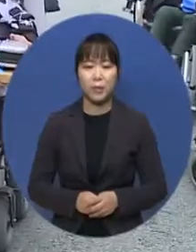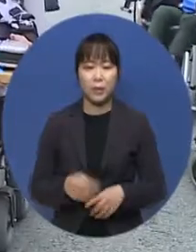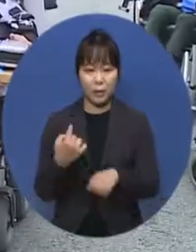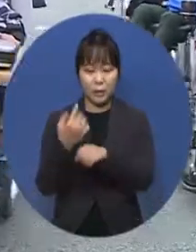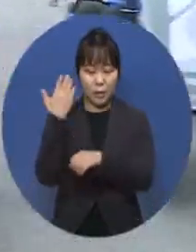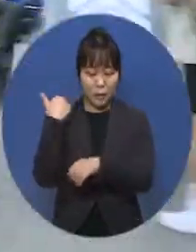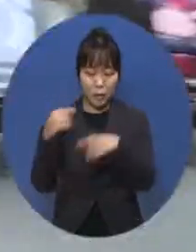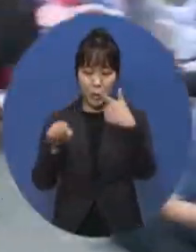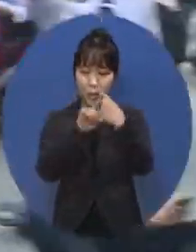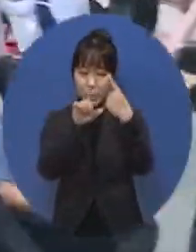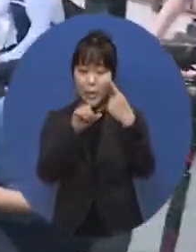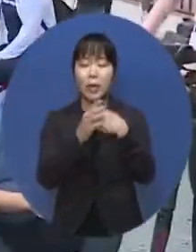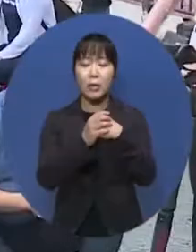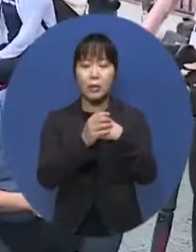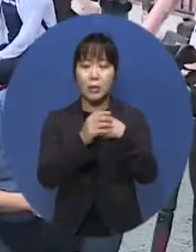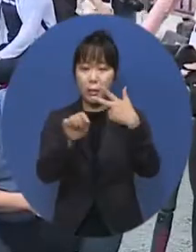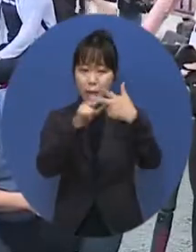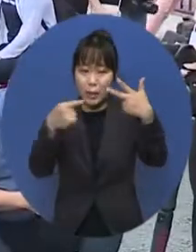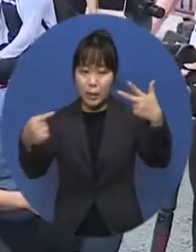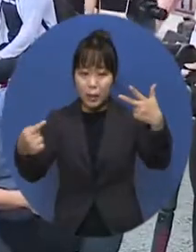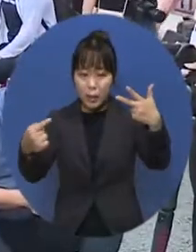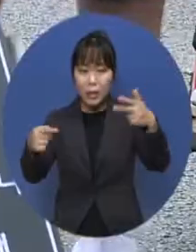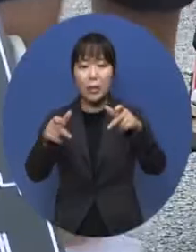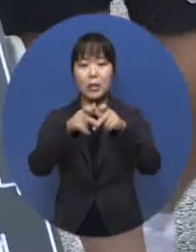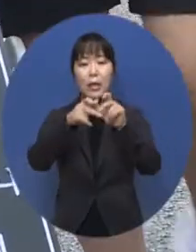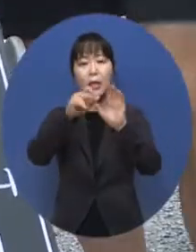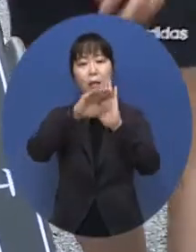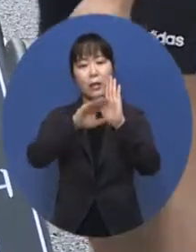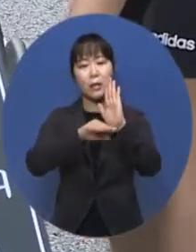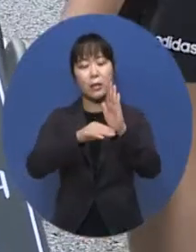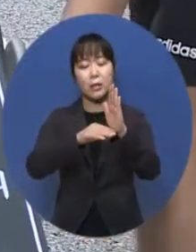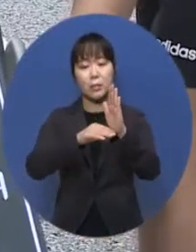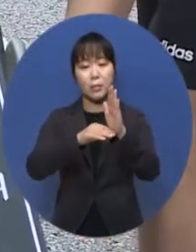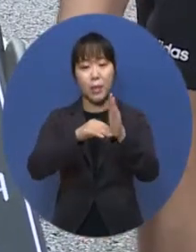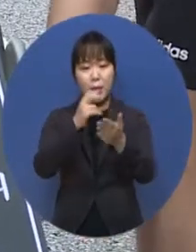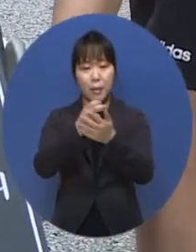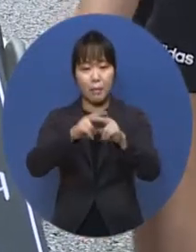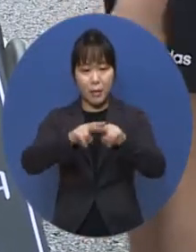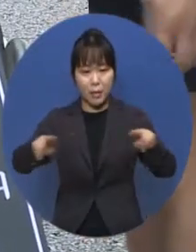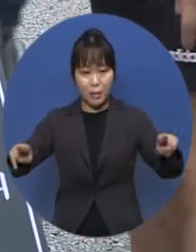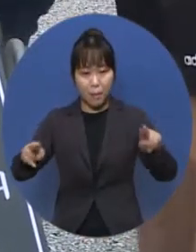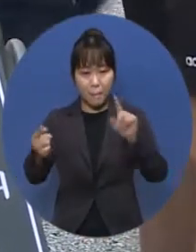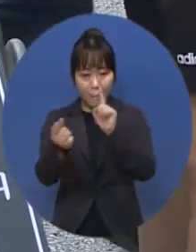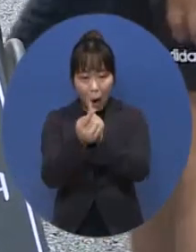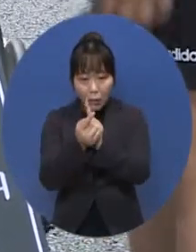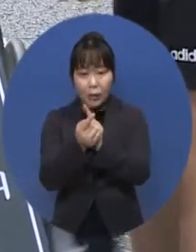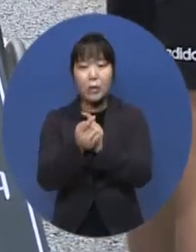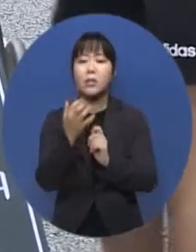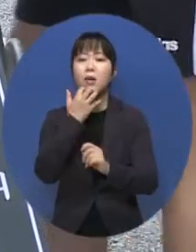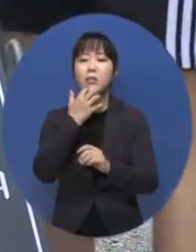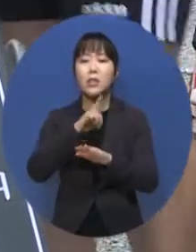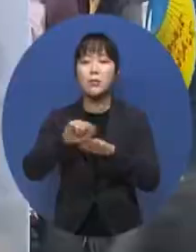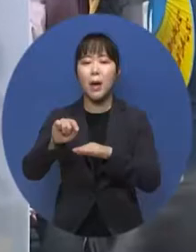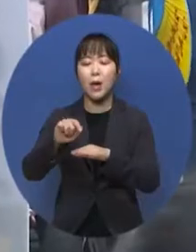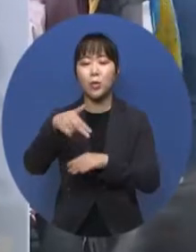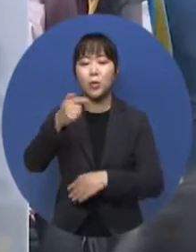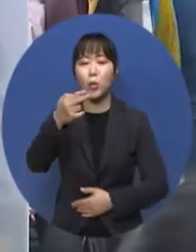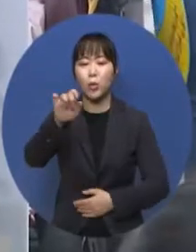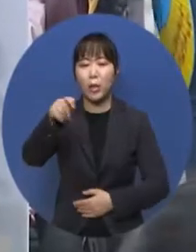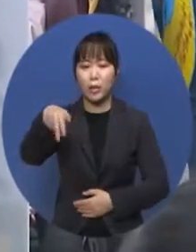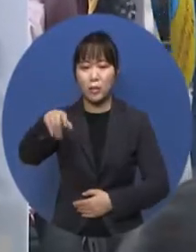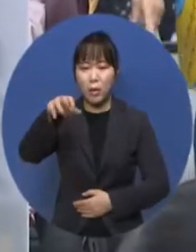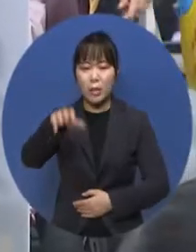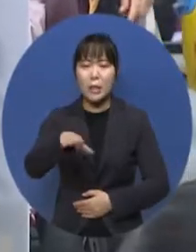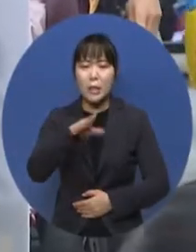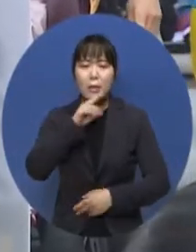1일 장애계는 장애 등급제 폐지 1년을 맞이해 서울지방조달청 앞에서 장애 등급제 진짜